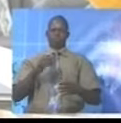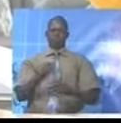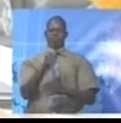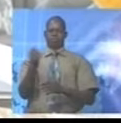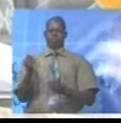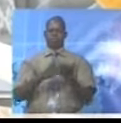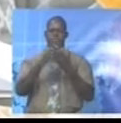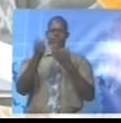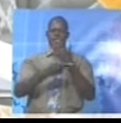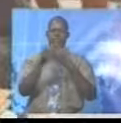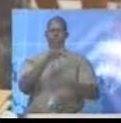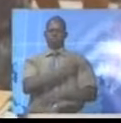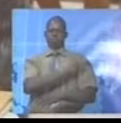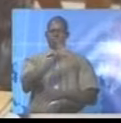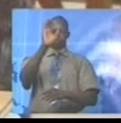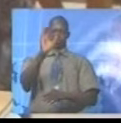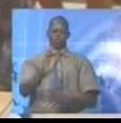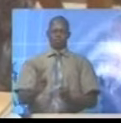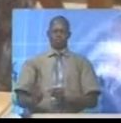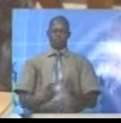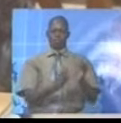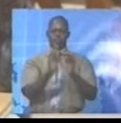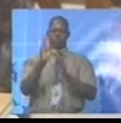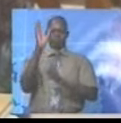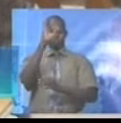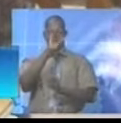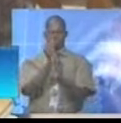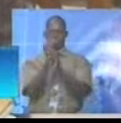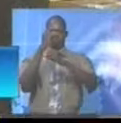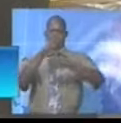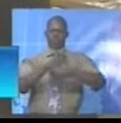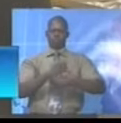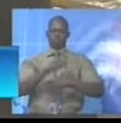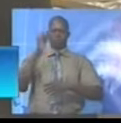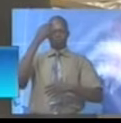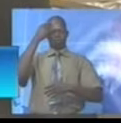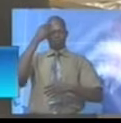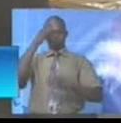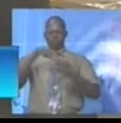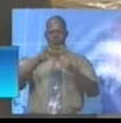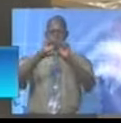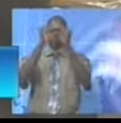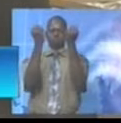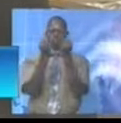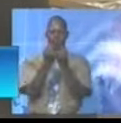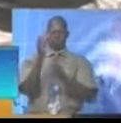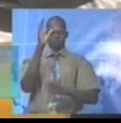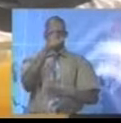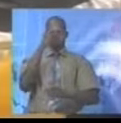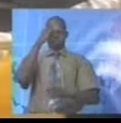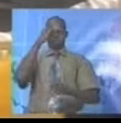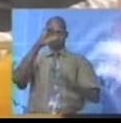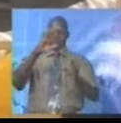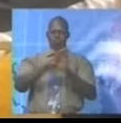le projet de renforcement des capacités en matière de recherche et d'innovation et la gouvernance dans le secteur de la recherche pour sa